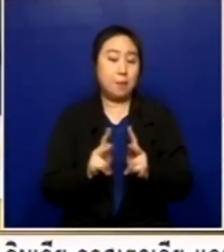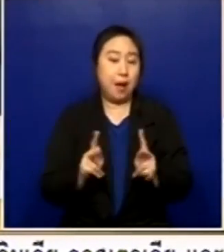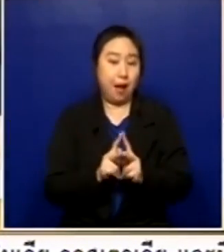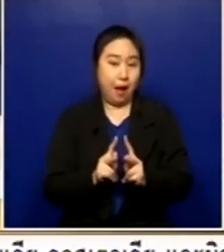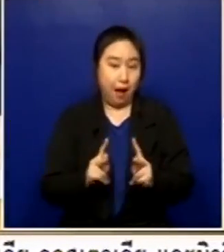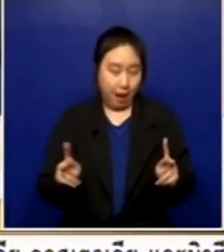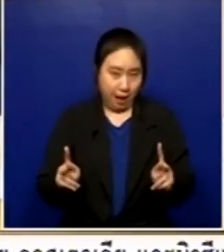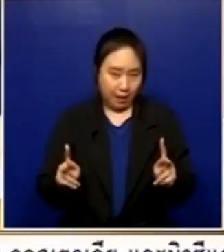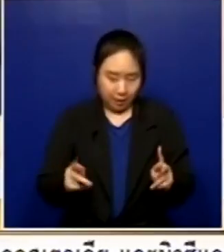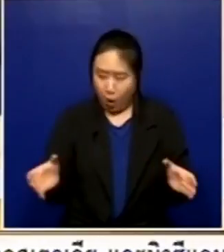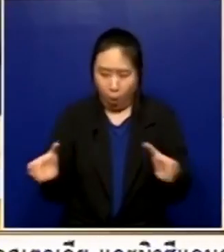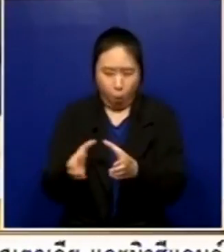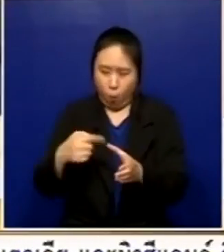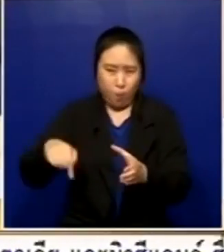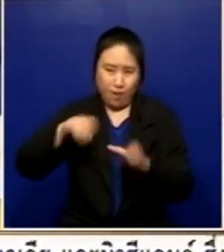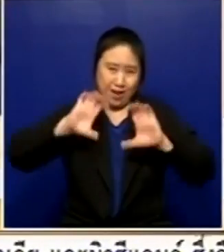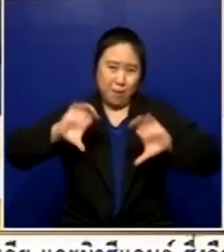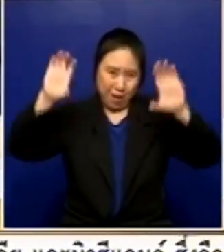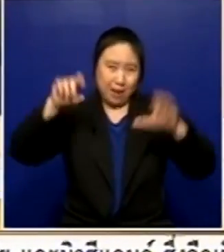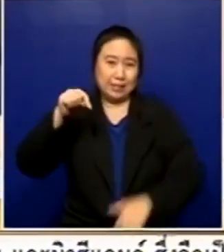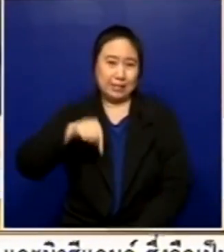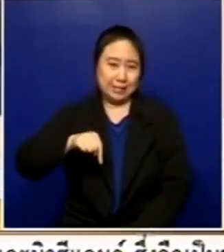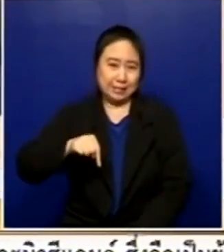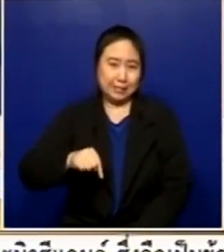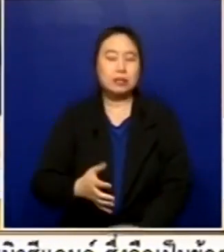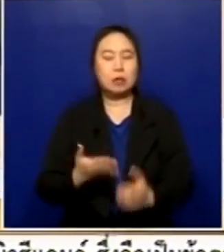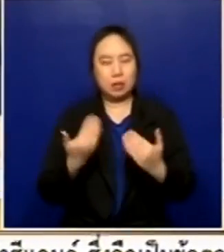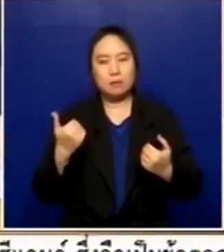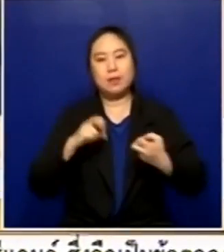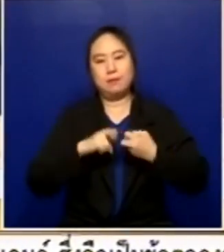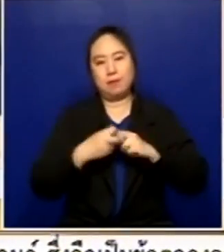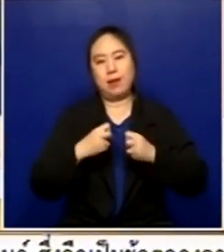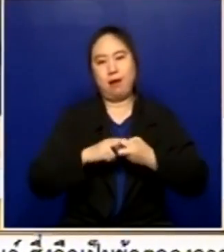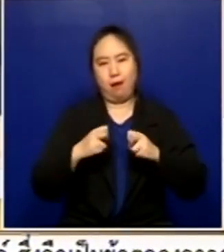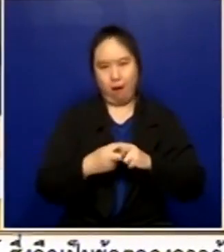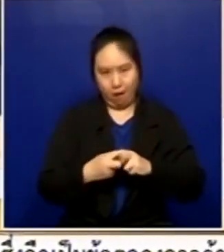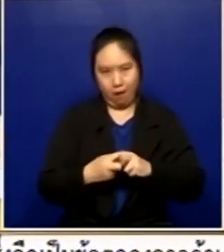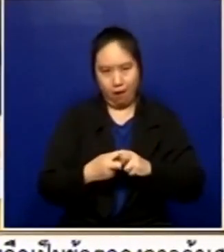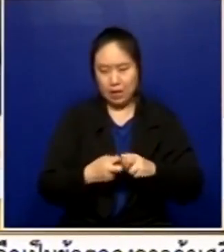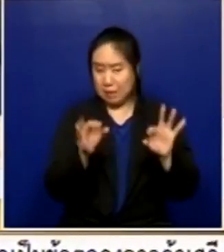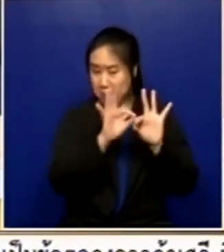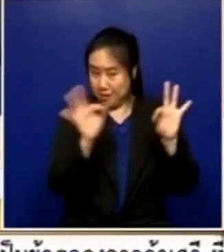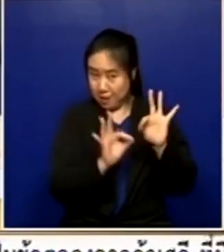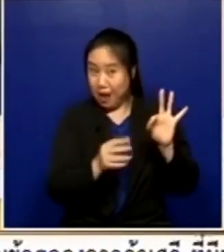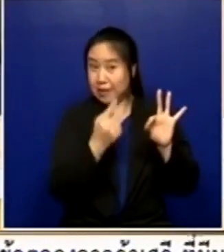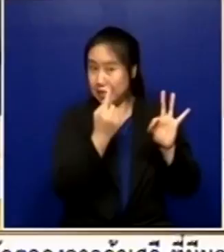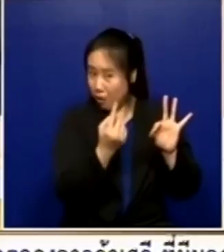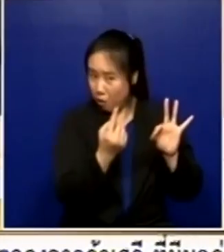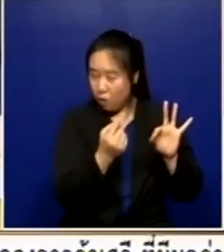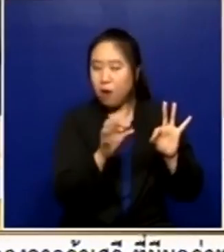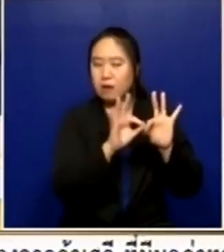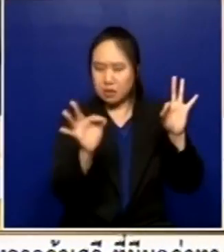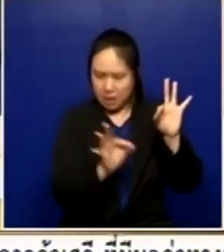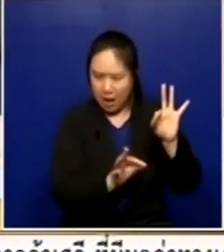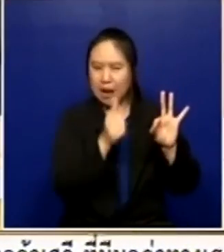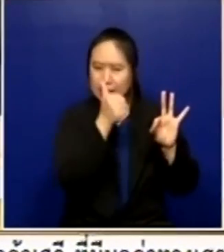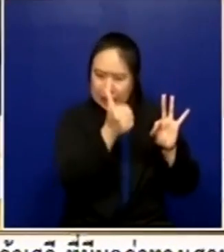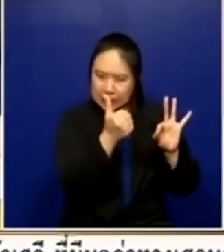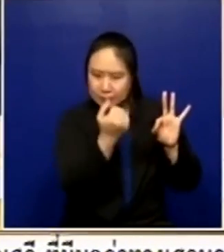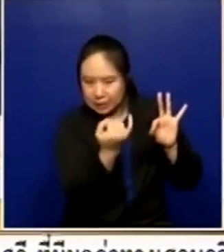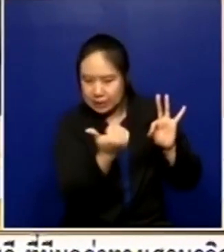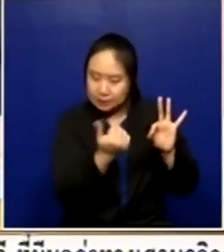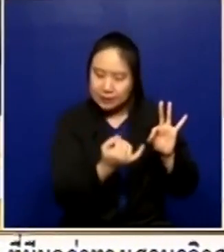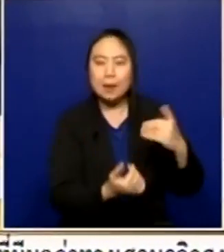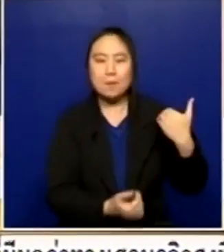ๆที่ก็อยู่ในรบานมีทั้งนั้นดังนั้นเราจึงมีปัญหาในทางกระบวนการไม่ใช่เพียงเนื้อหาเท่านั้นเนื้อหามีส่วนที่ดีและมีส่วนที่ไม่ดี